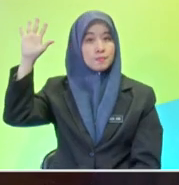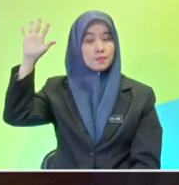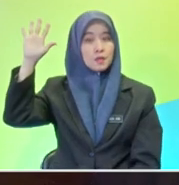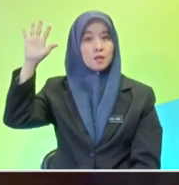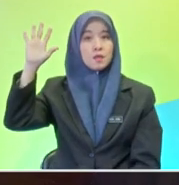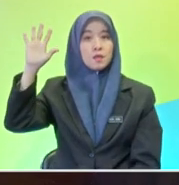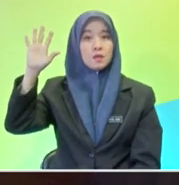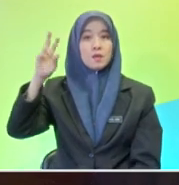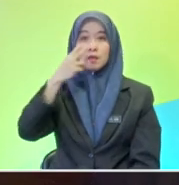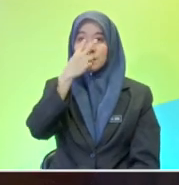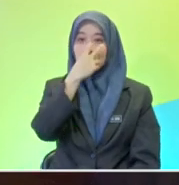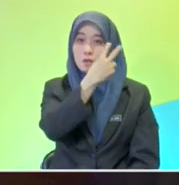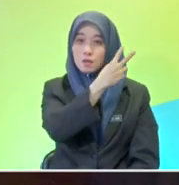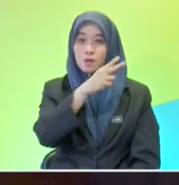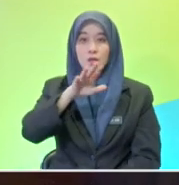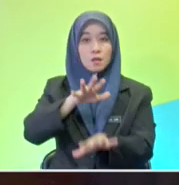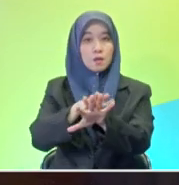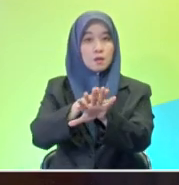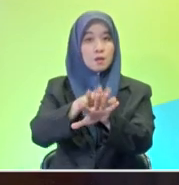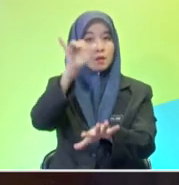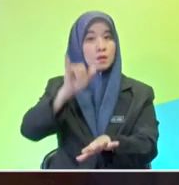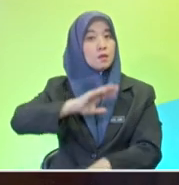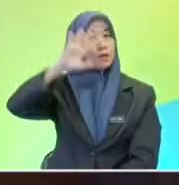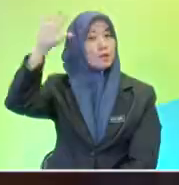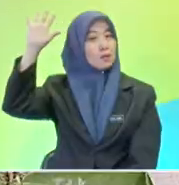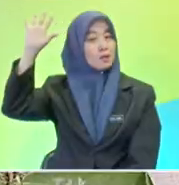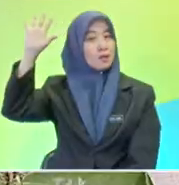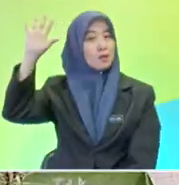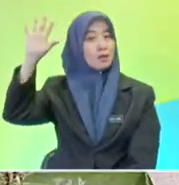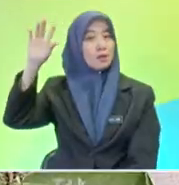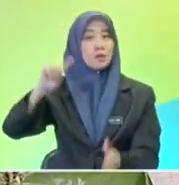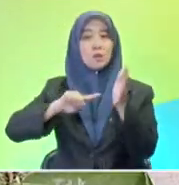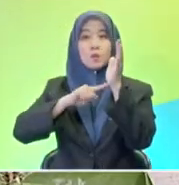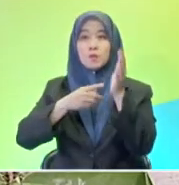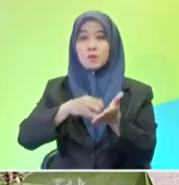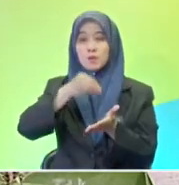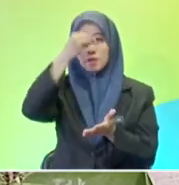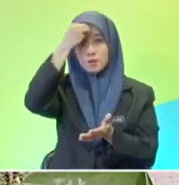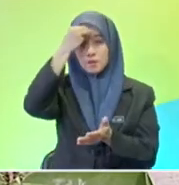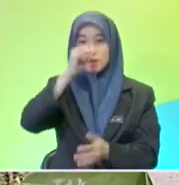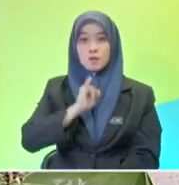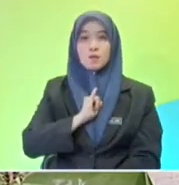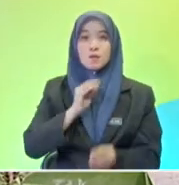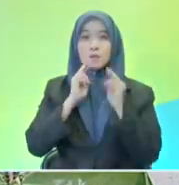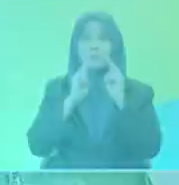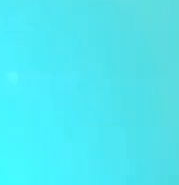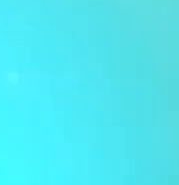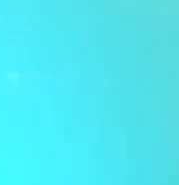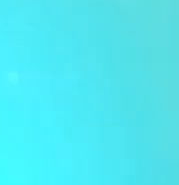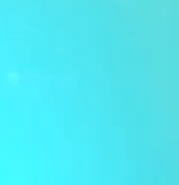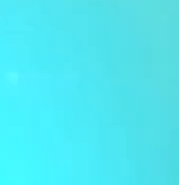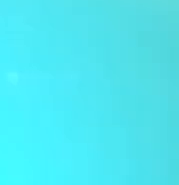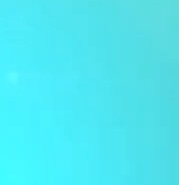bersang ramai yang angkat ramai tu Kris angkat tangan tu okey sebelum kita teruskan Cikgu saya juga ingin ucapkan selamat datang